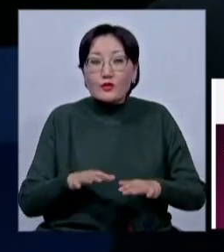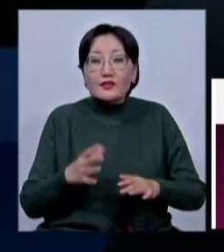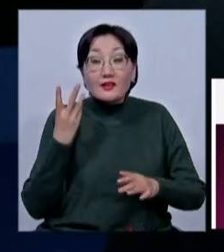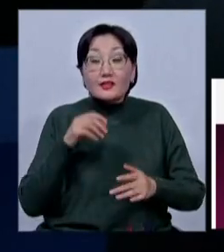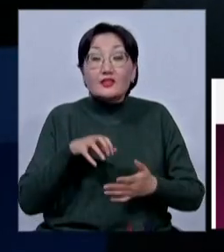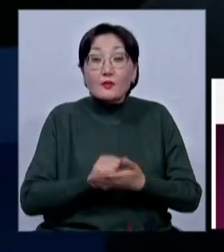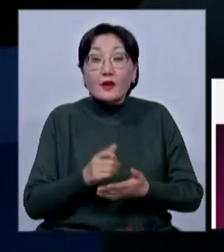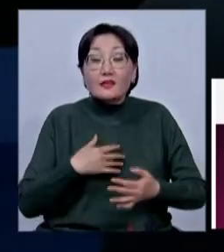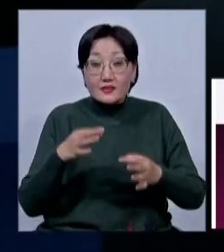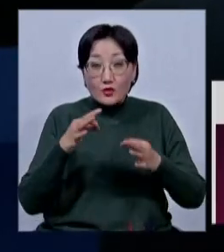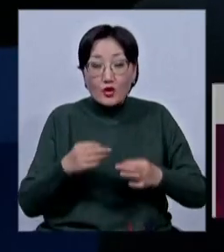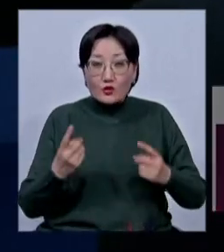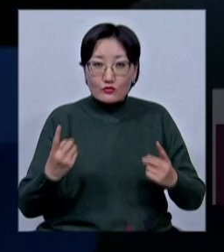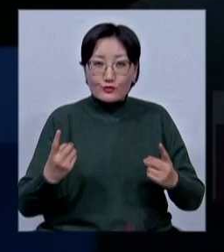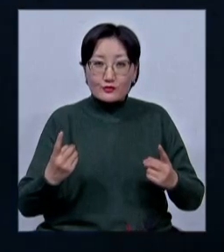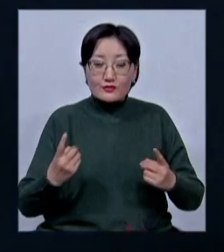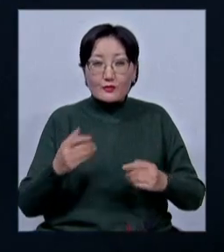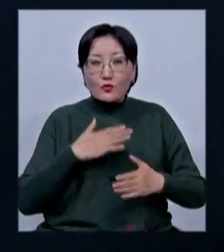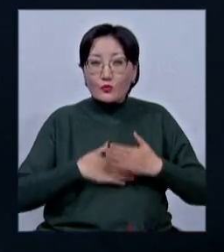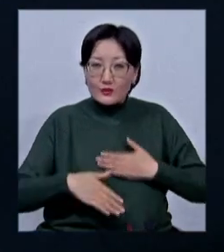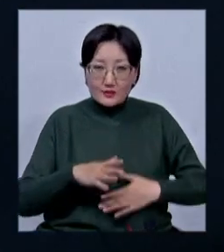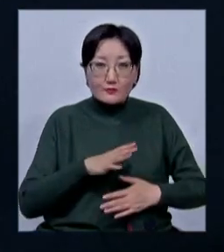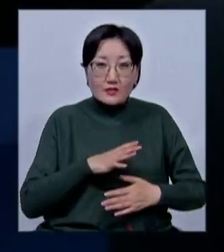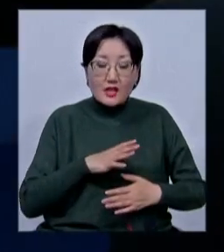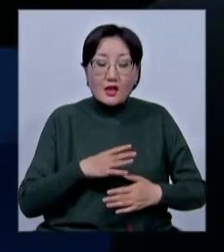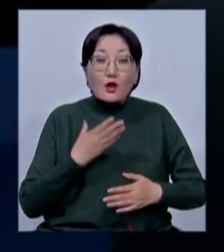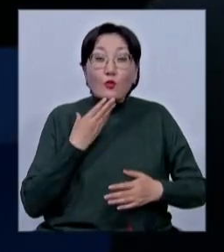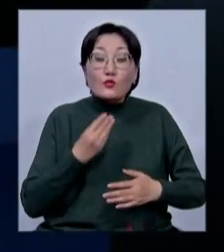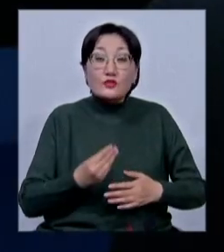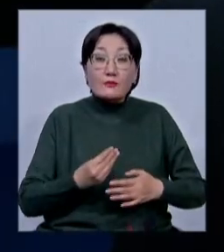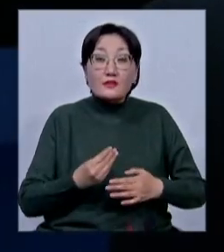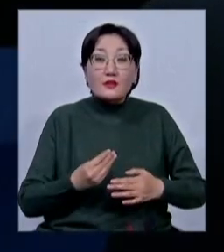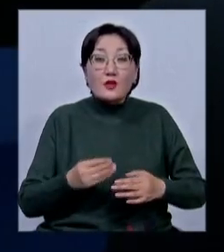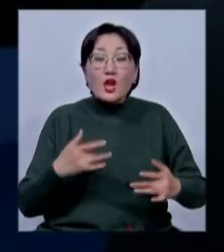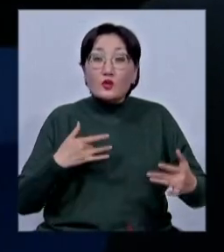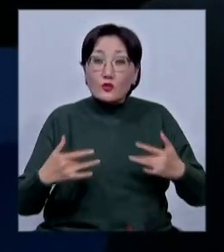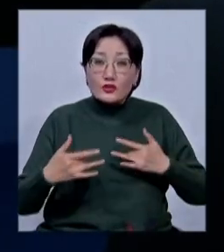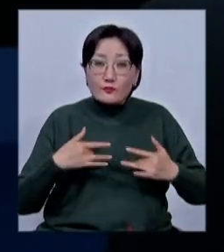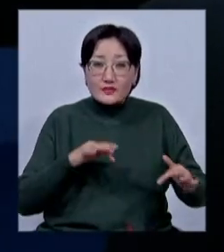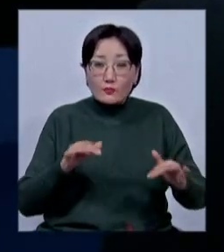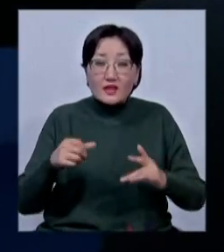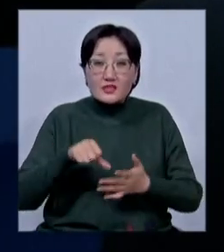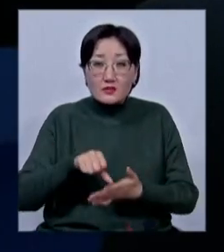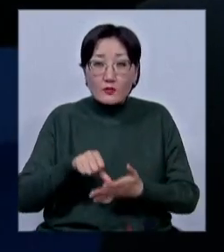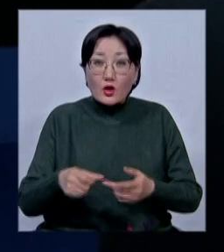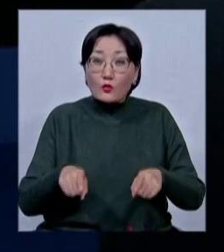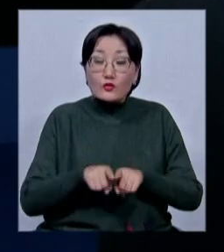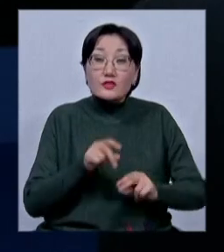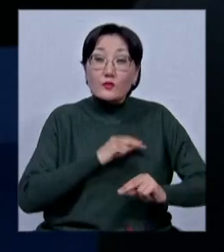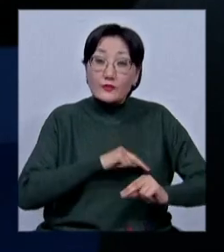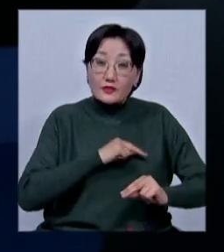кезде үлкен жаңаға қуаныш болды. Өзімнің жаңаға концерттік шараларға қатысып, осында